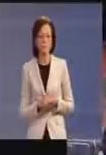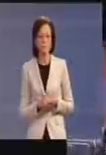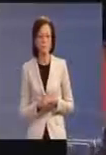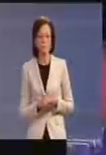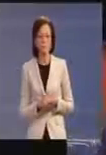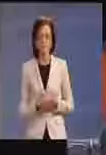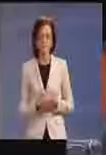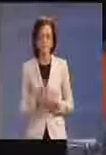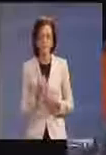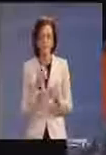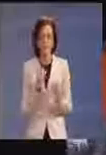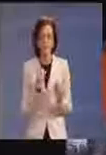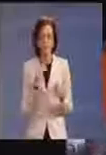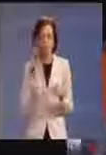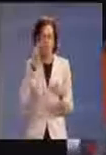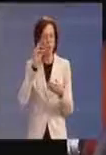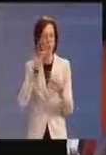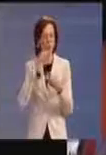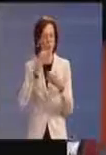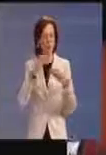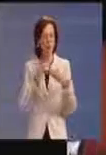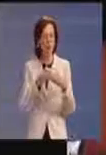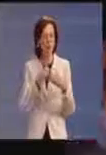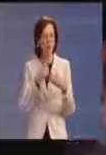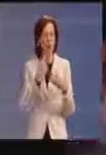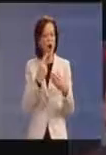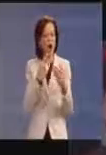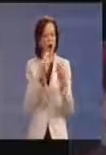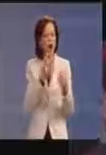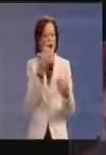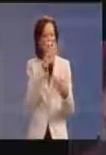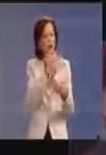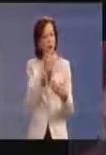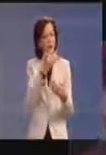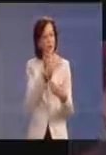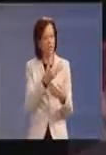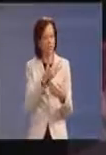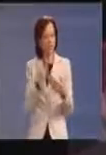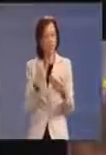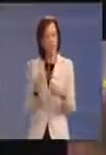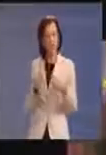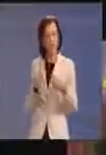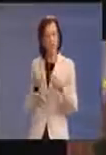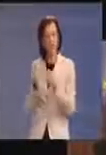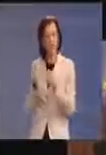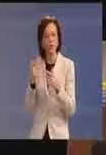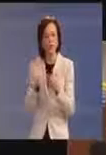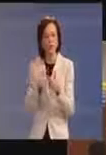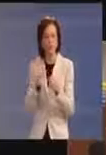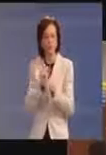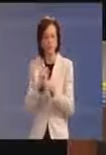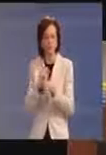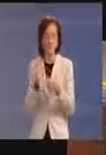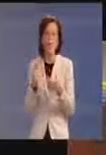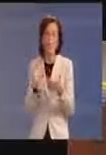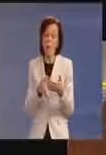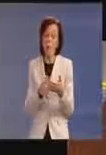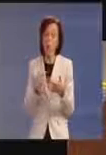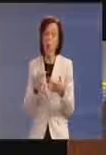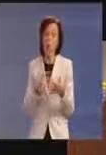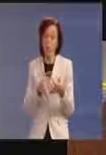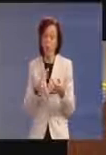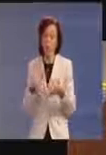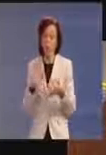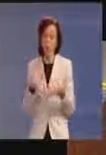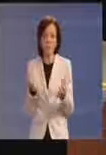Die sprengstoffkundige Einheit wurde auch ausgezeichnet. Kommen solche Einsätze häufig vor in Kärnten? Die Einsätze kommen relativ häufig vor. Auch